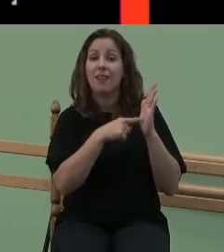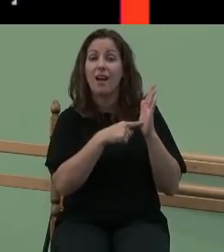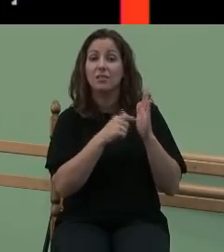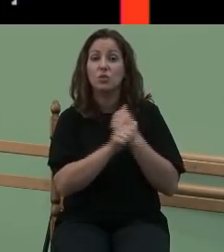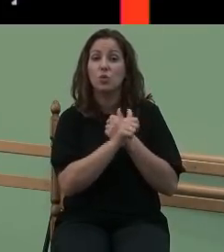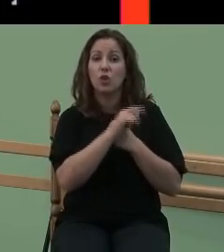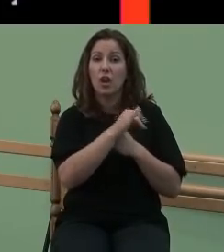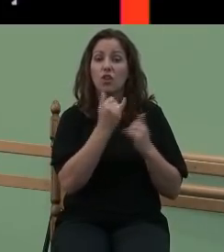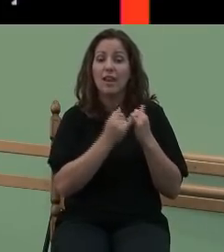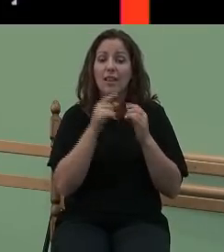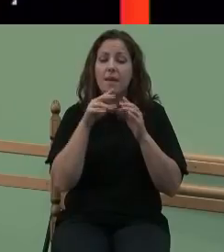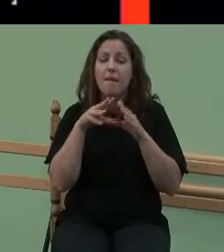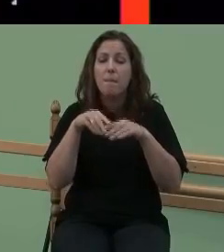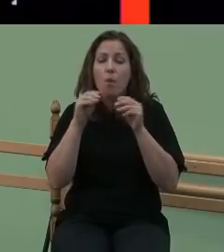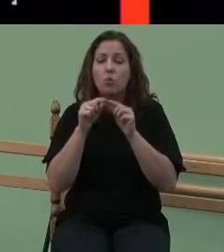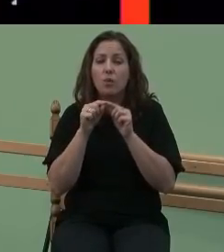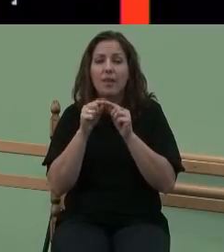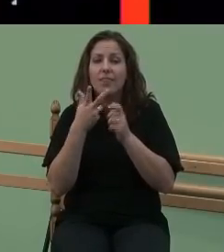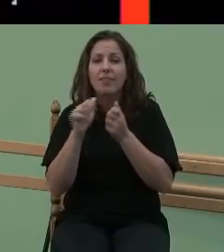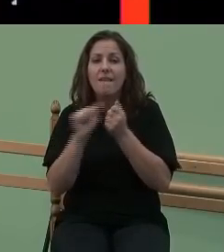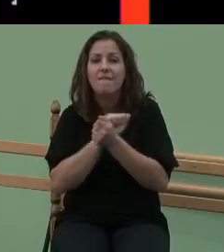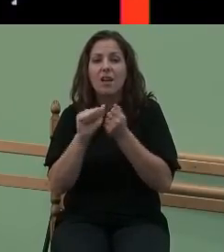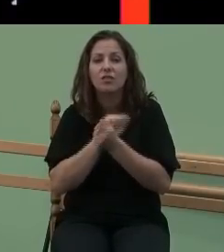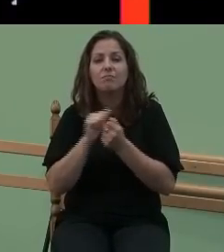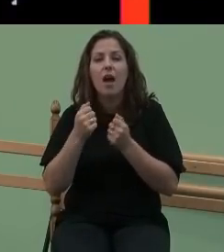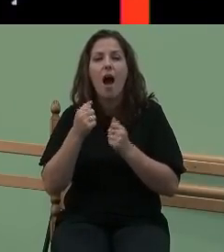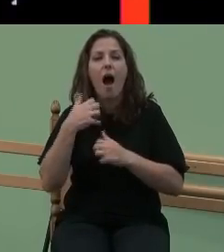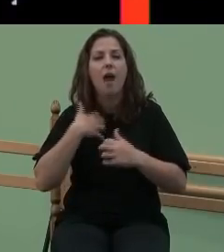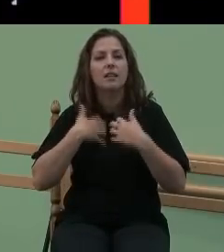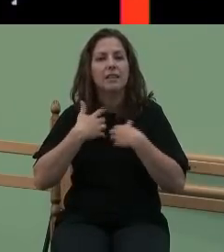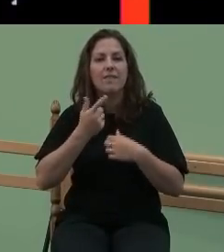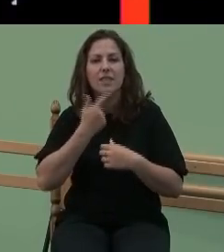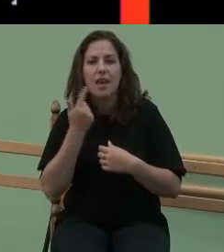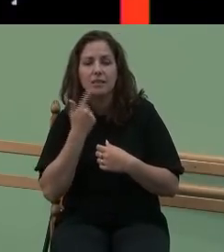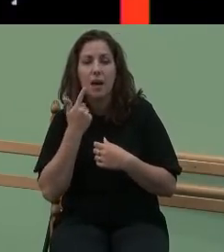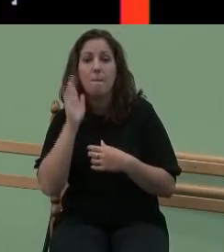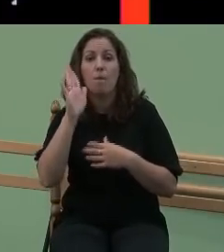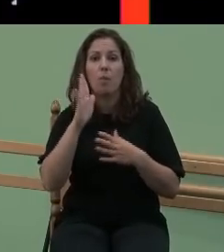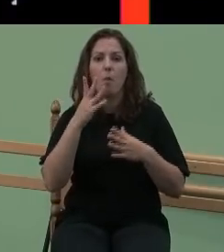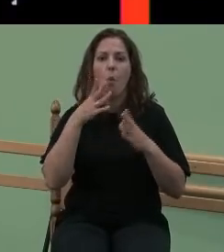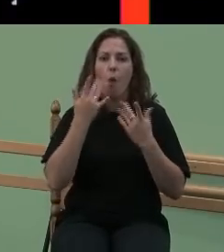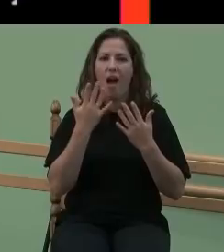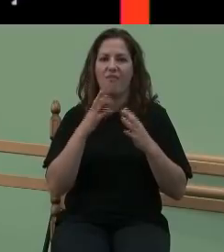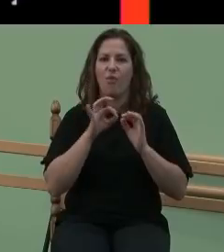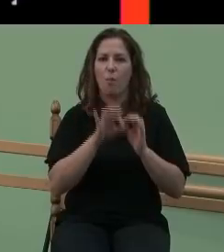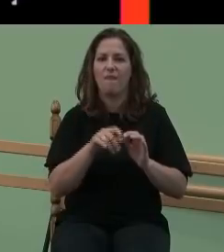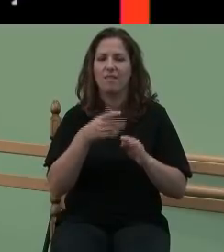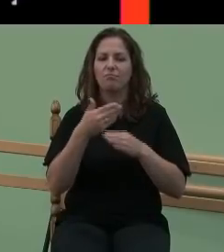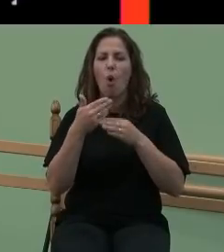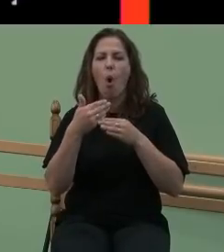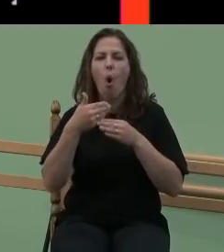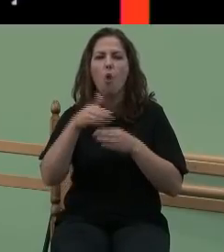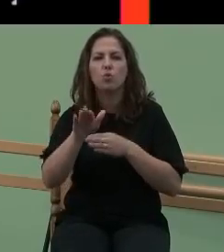w zarodku nie walczy się z agresywnym językiem, później łatwo doprowadzi do